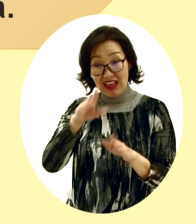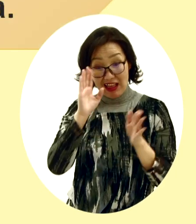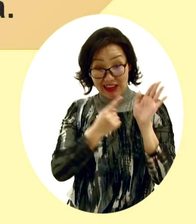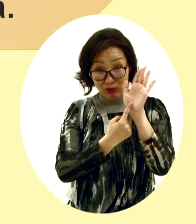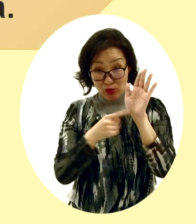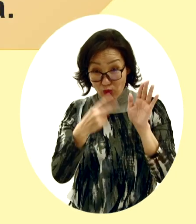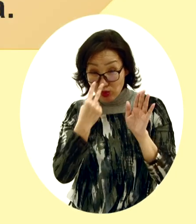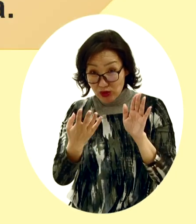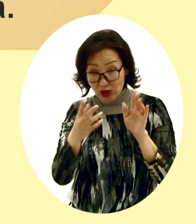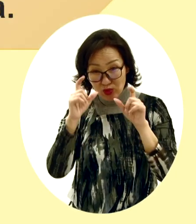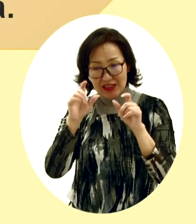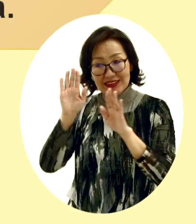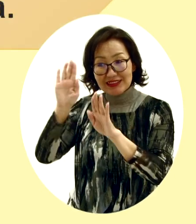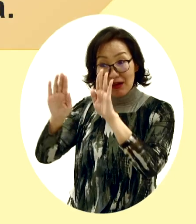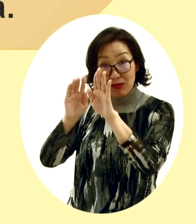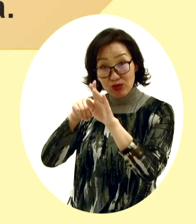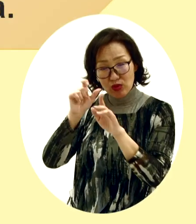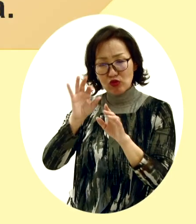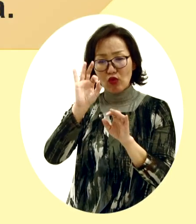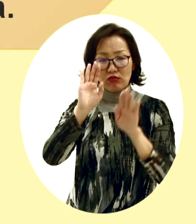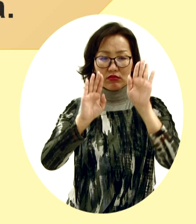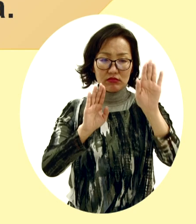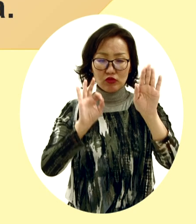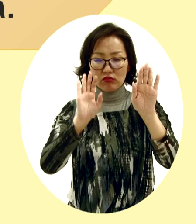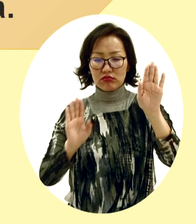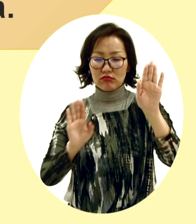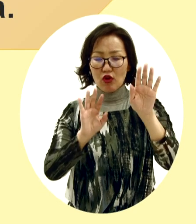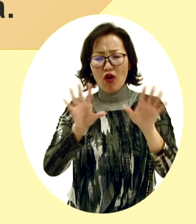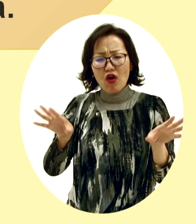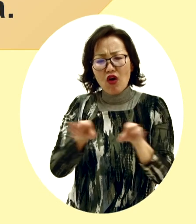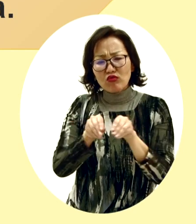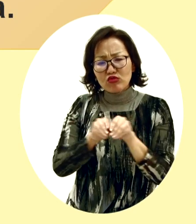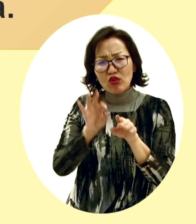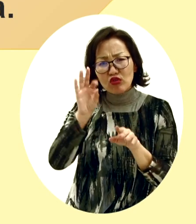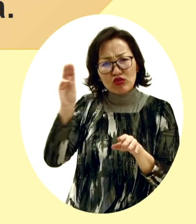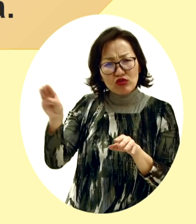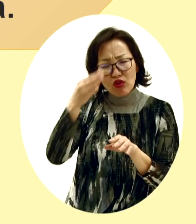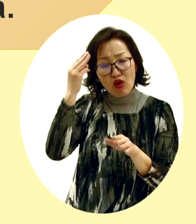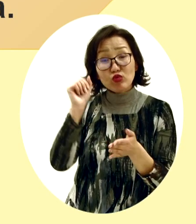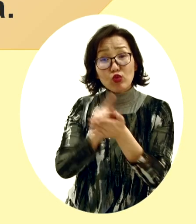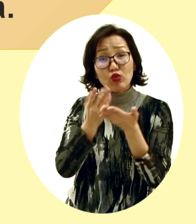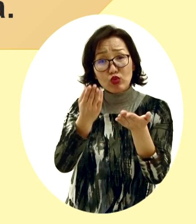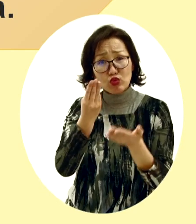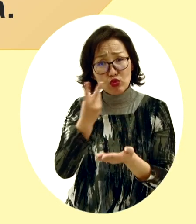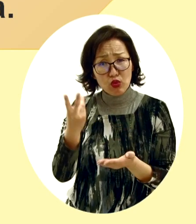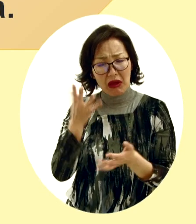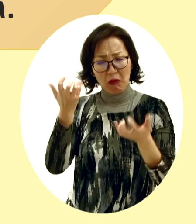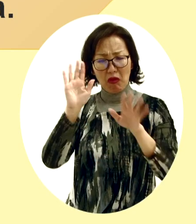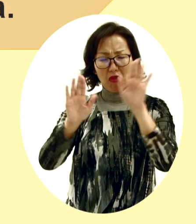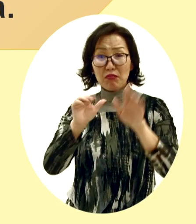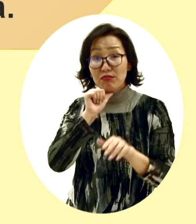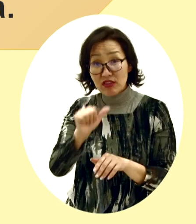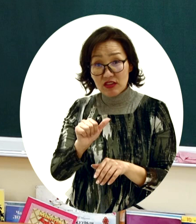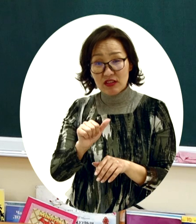зургийг самбарт байрлуулахдаа эмх цэгцтэй мөн оновчтой байрлуулах нь чухал юм байна шүү.